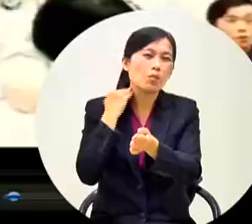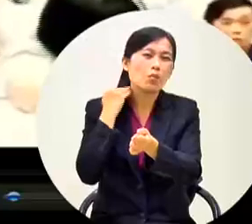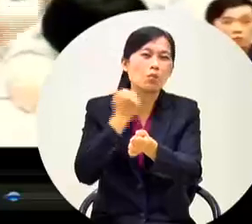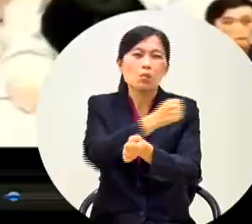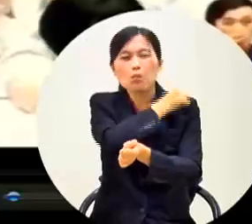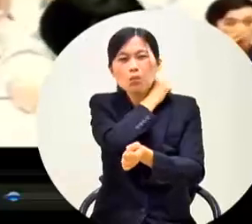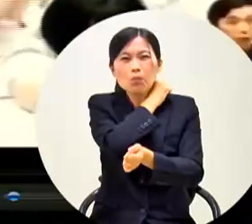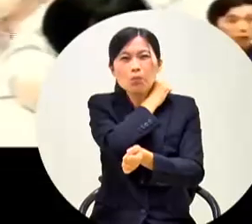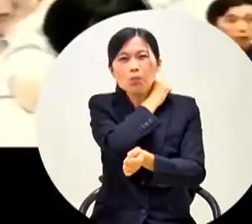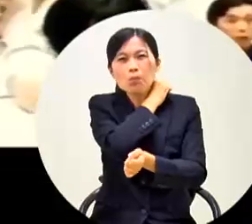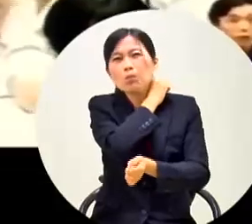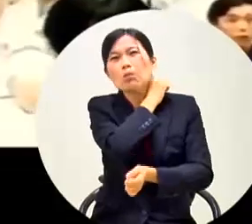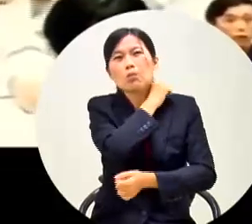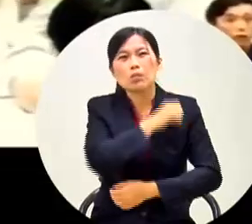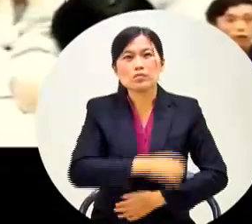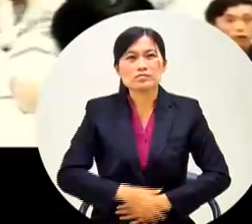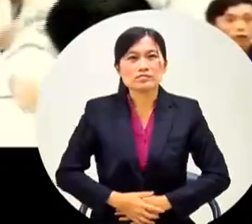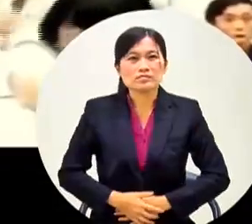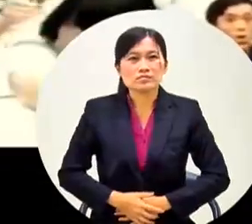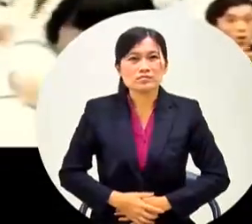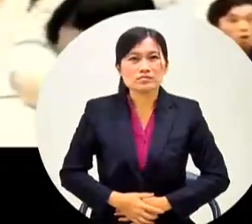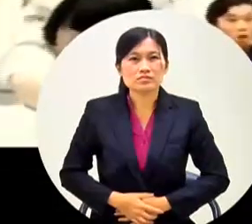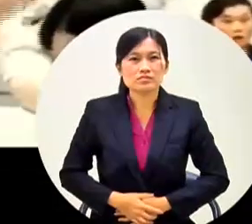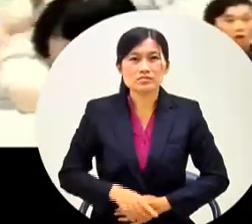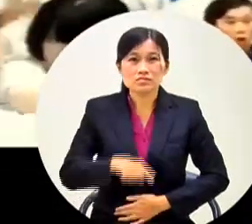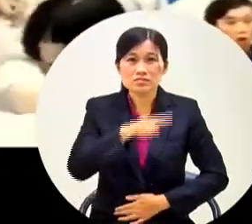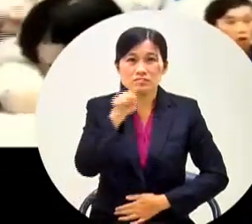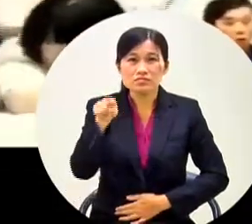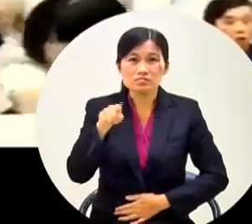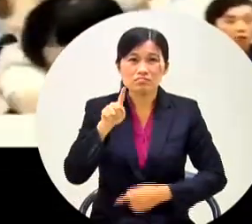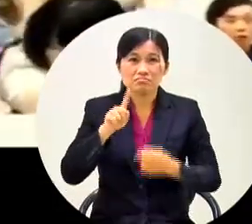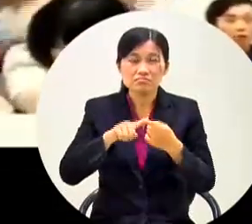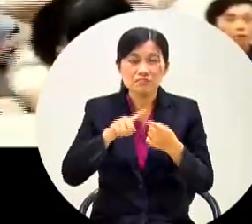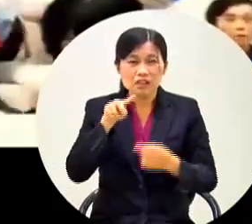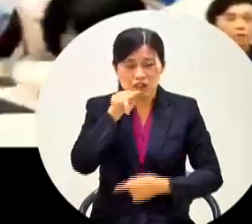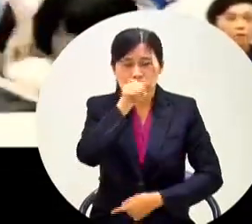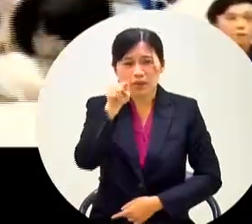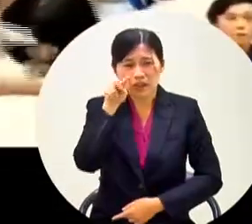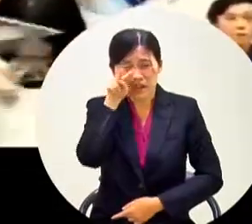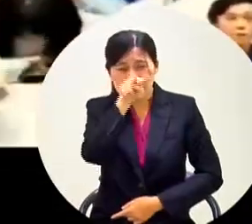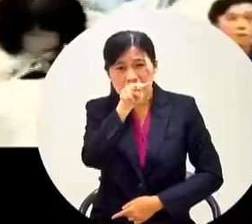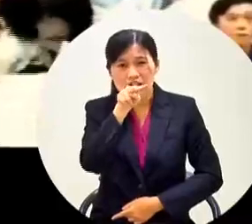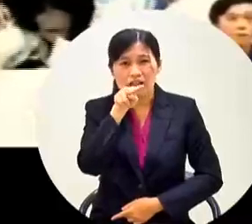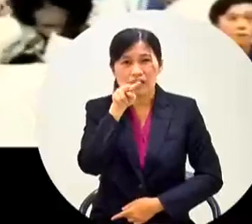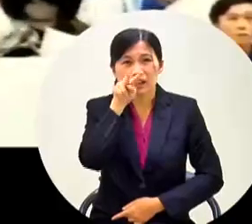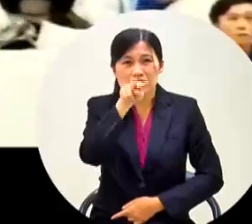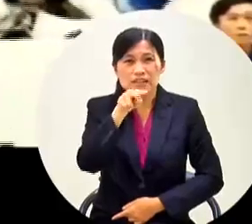你们这样对吗？ 大家可以看到哦，这一片的后面再看一次。